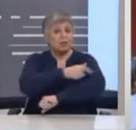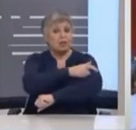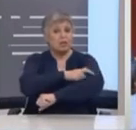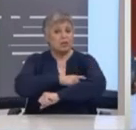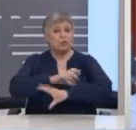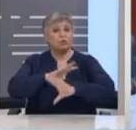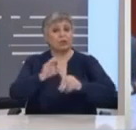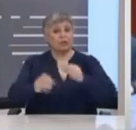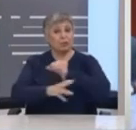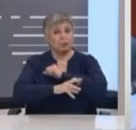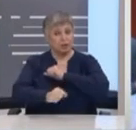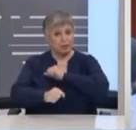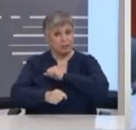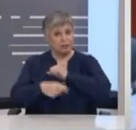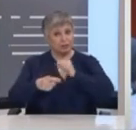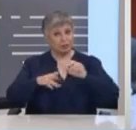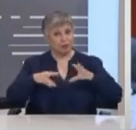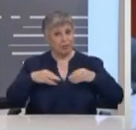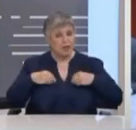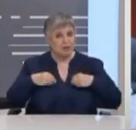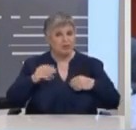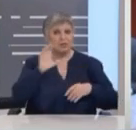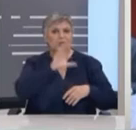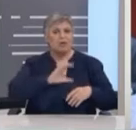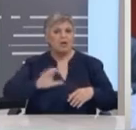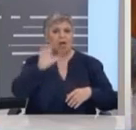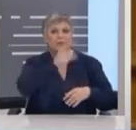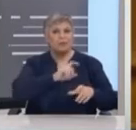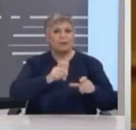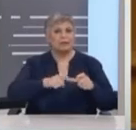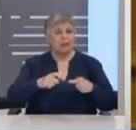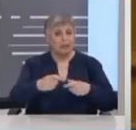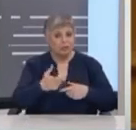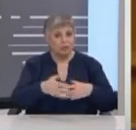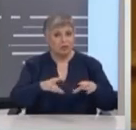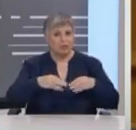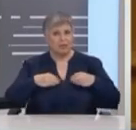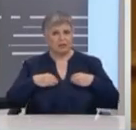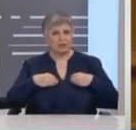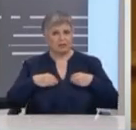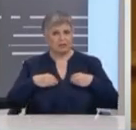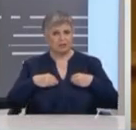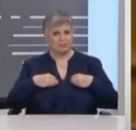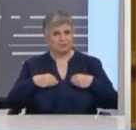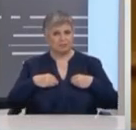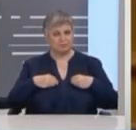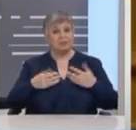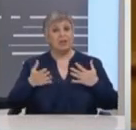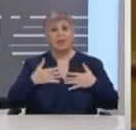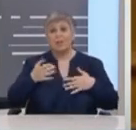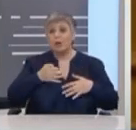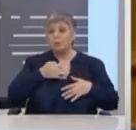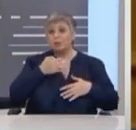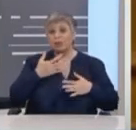Εθνών ή της Ευρωπαϊκής Ένωσης, που ειρήσει το εμπαρόδο να πω ότι επίσης για πρώτη φορά